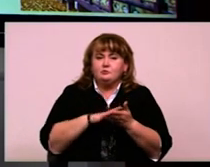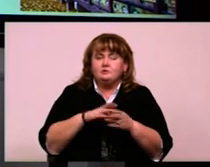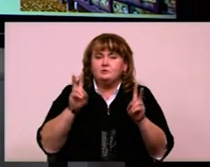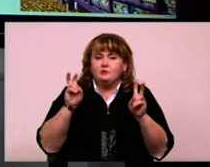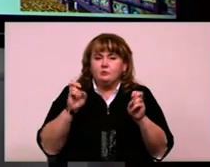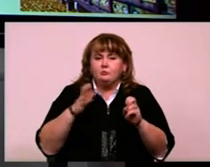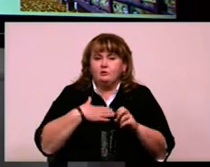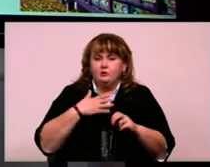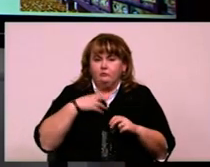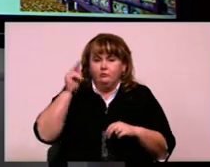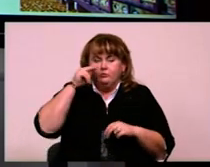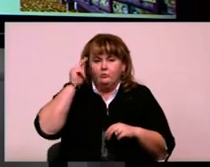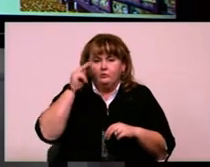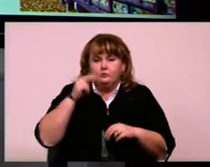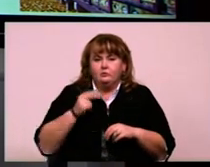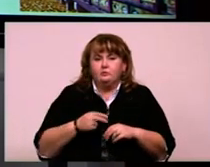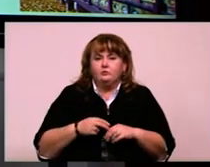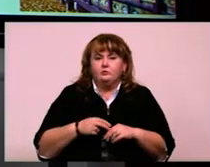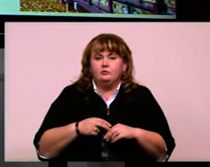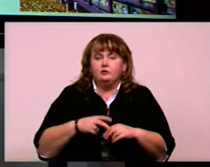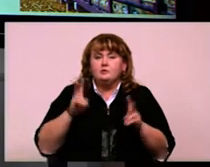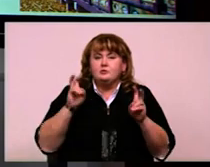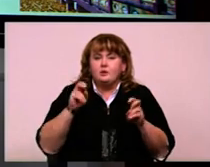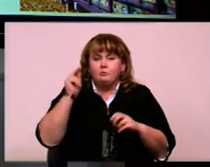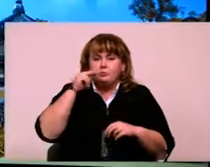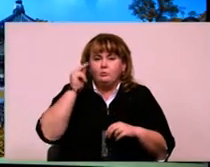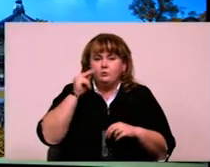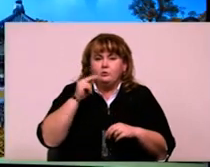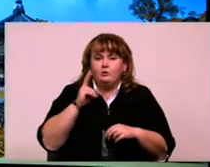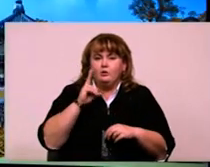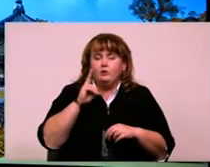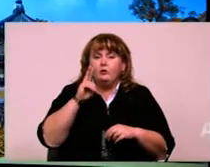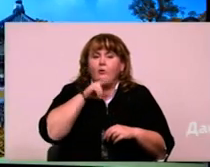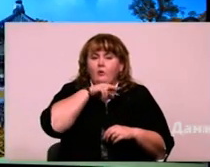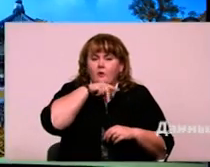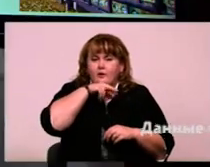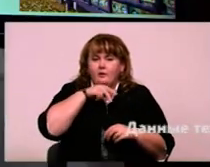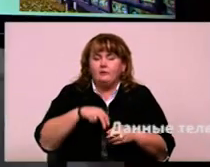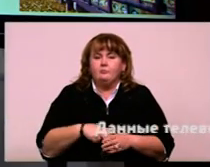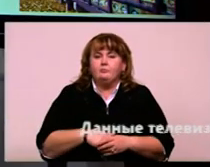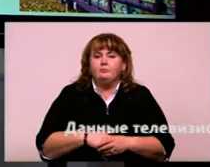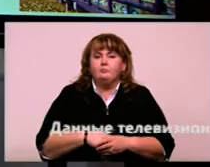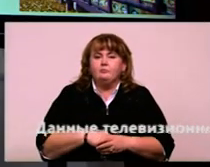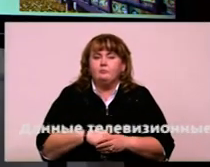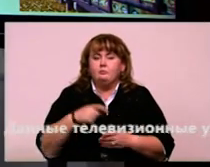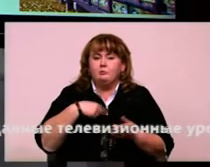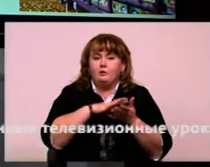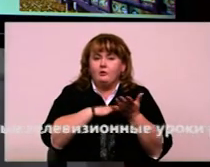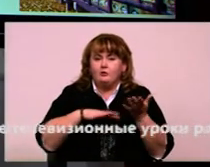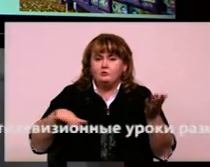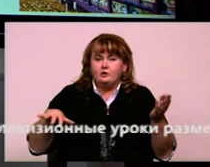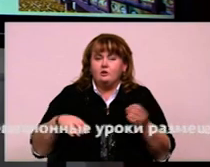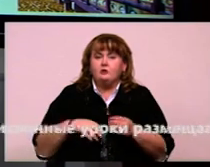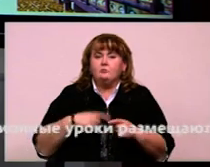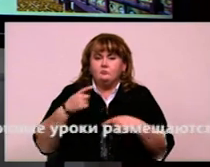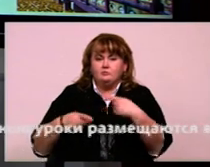тему нашего урока. Тема нашего урока – Корея. Мы с вами продолжаем цикл